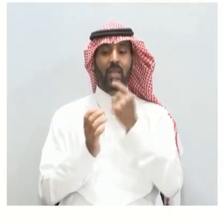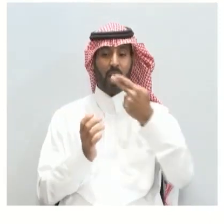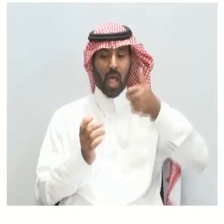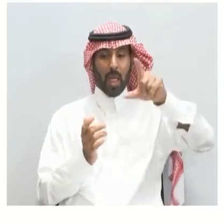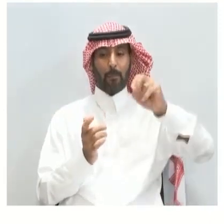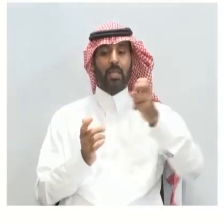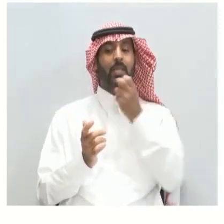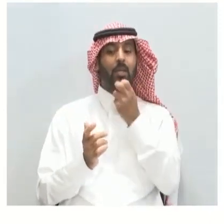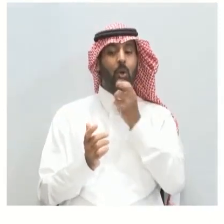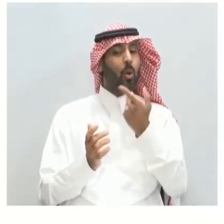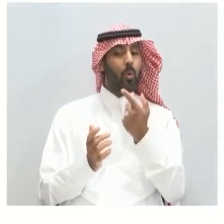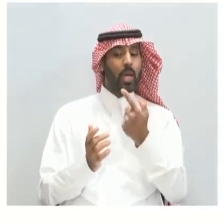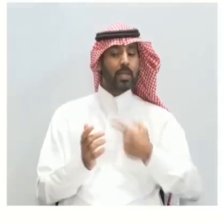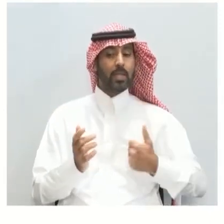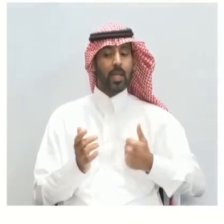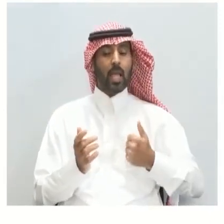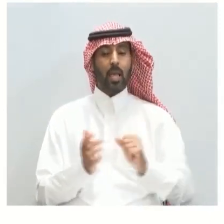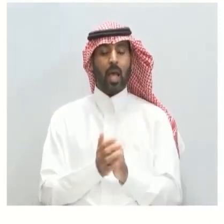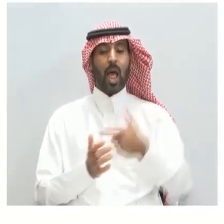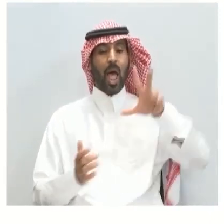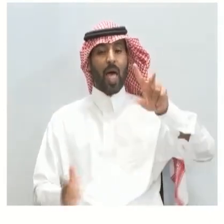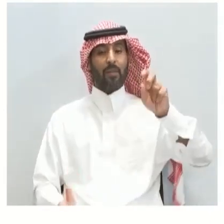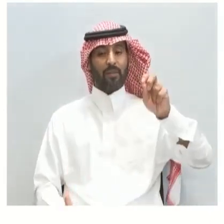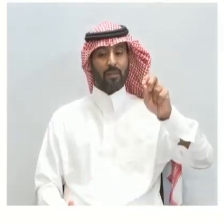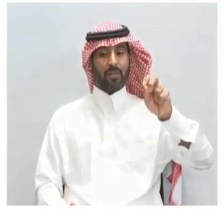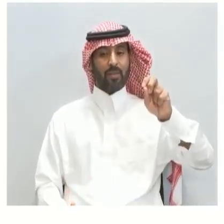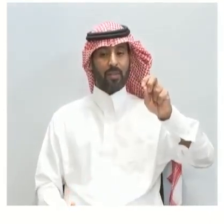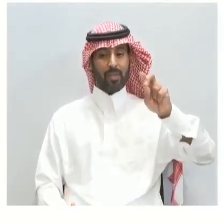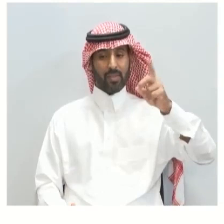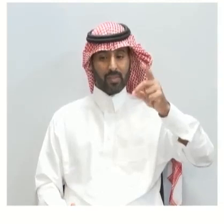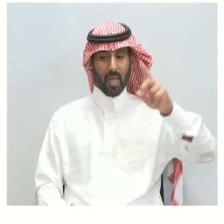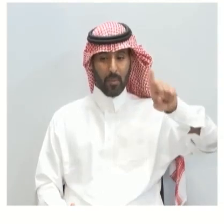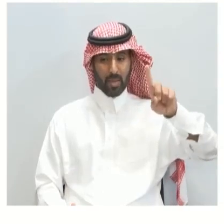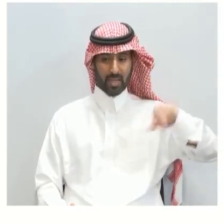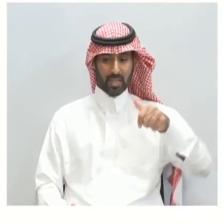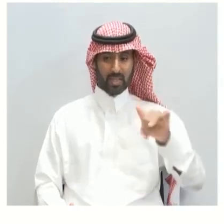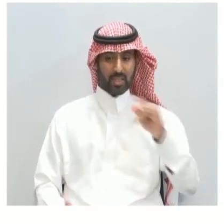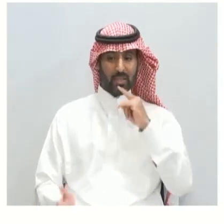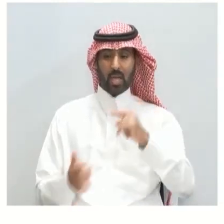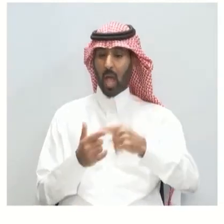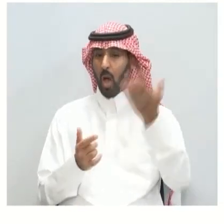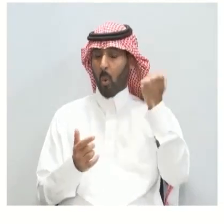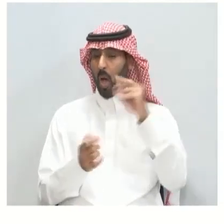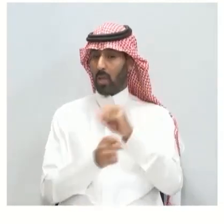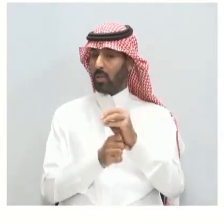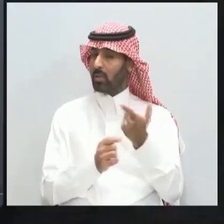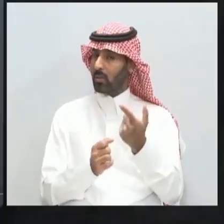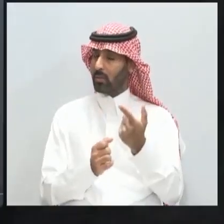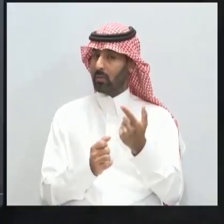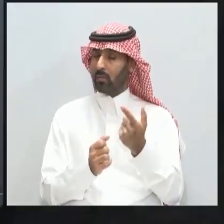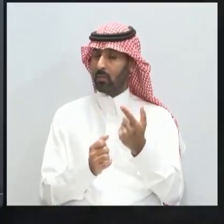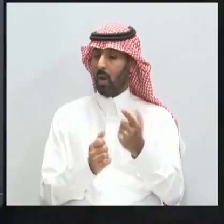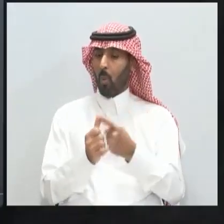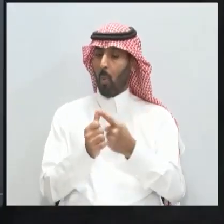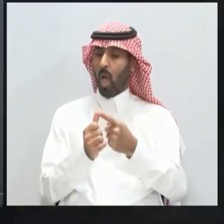علوم القران هل هو ابن جرير الطبري ما رايكم فيما ذكرنا من درس اليوم